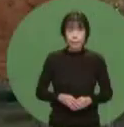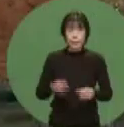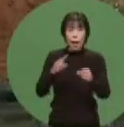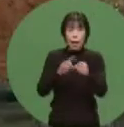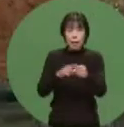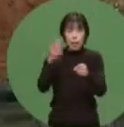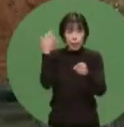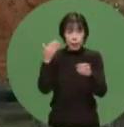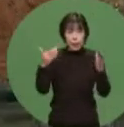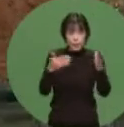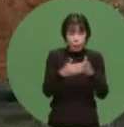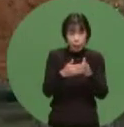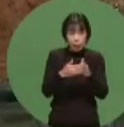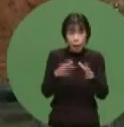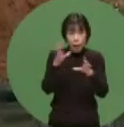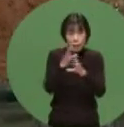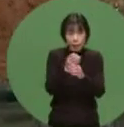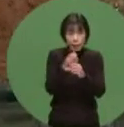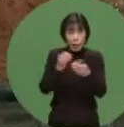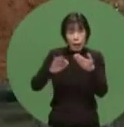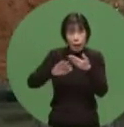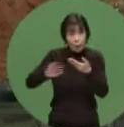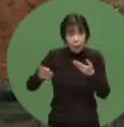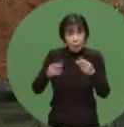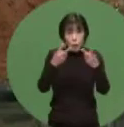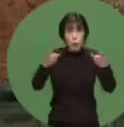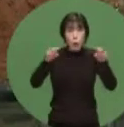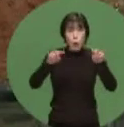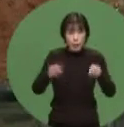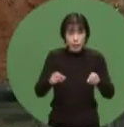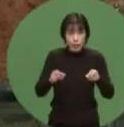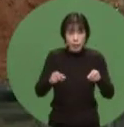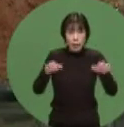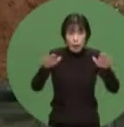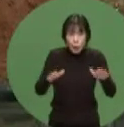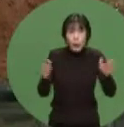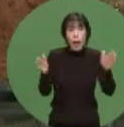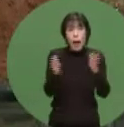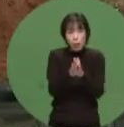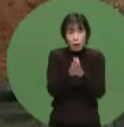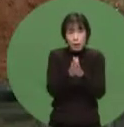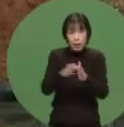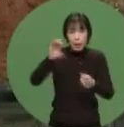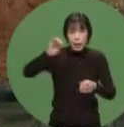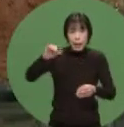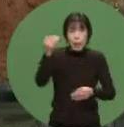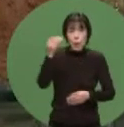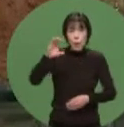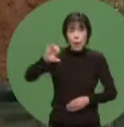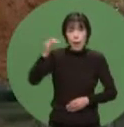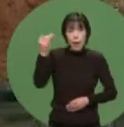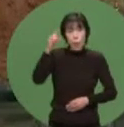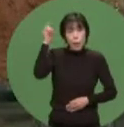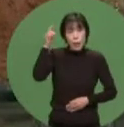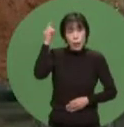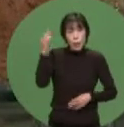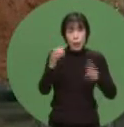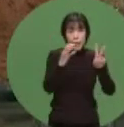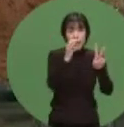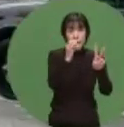昨年まで別日程で行っていたイベントを集約した今回のエコエコ生駒